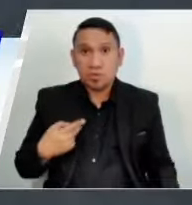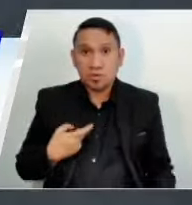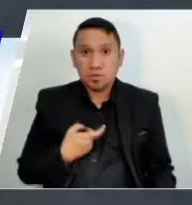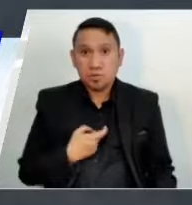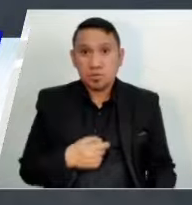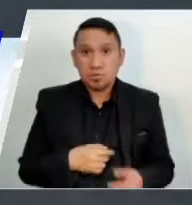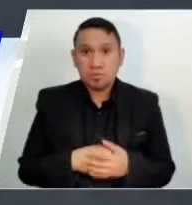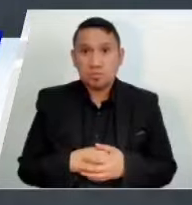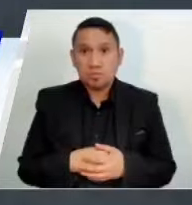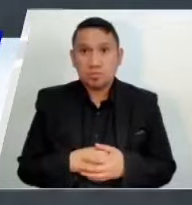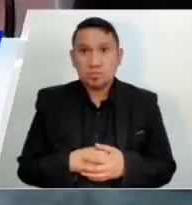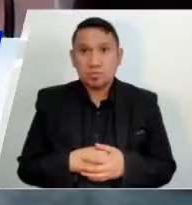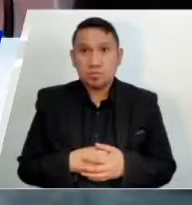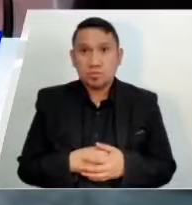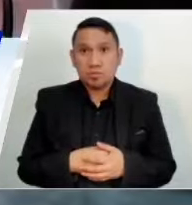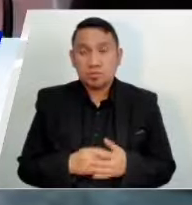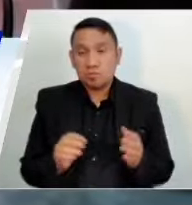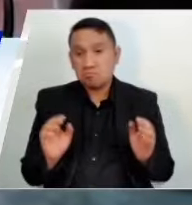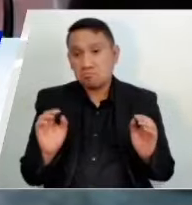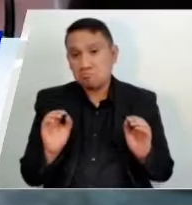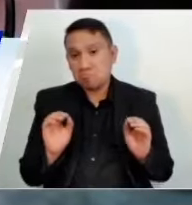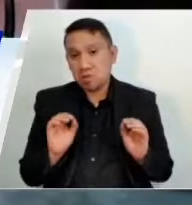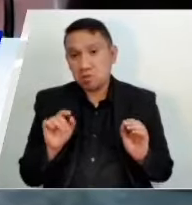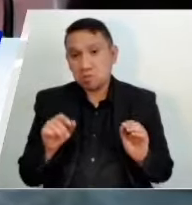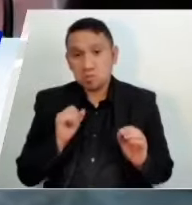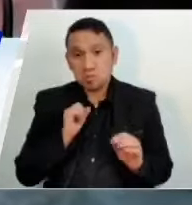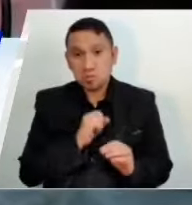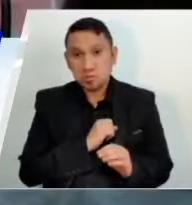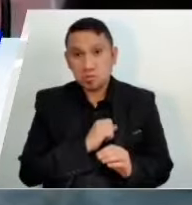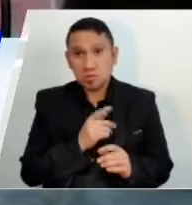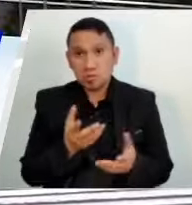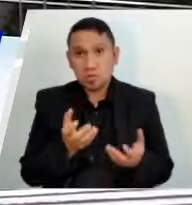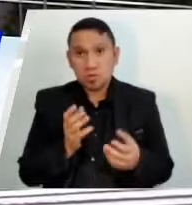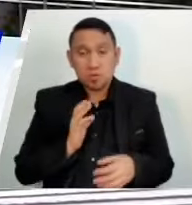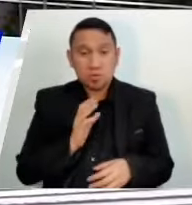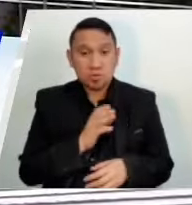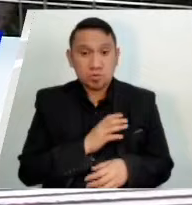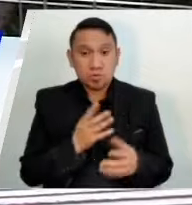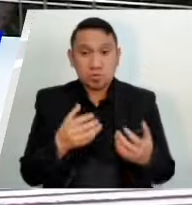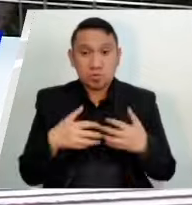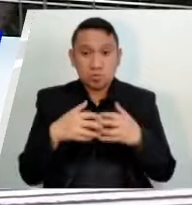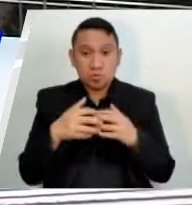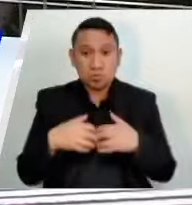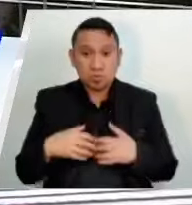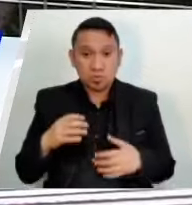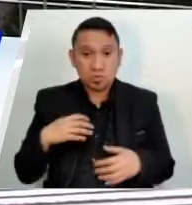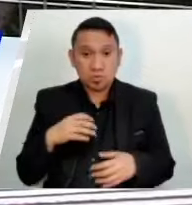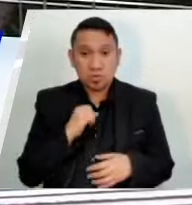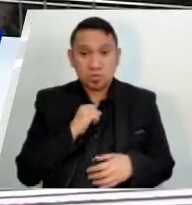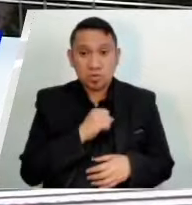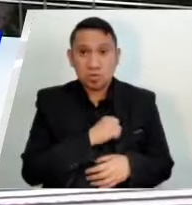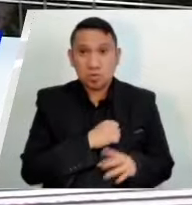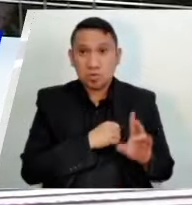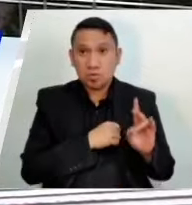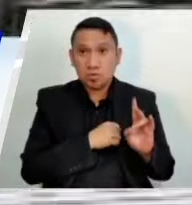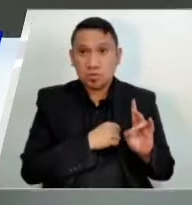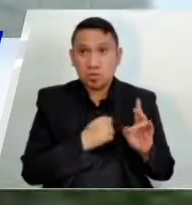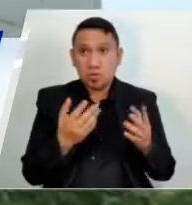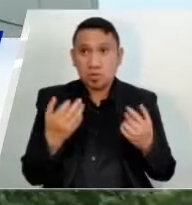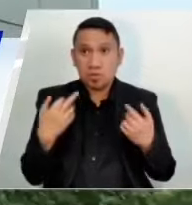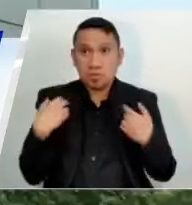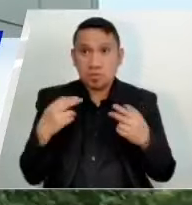basehan ng takot ng mga senador na nais ng mga kongresistang buwagin ng Senado, lalo't 7 kongresista ang may mga kaanak na